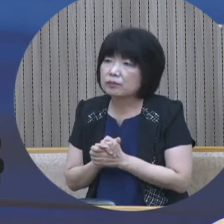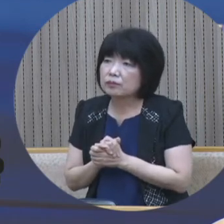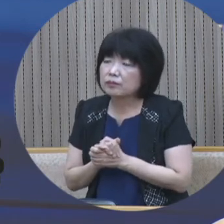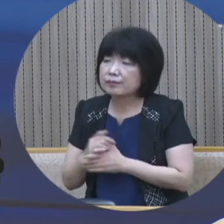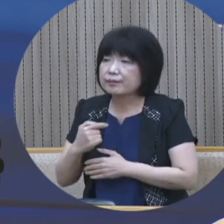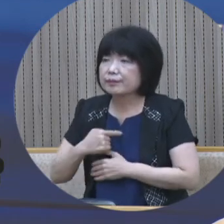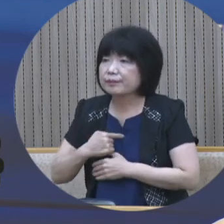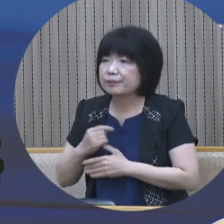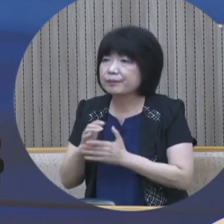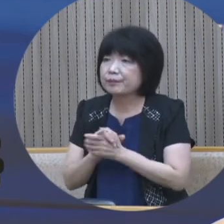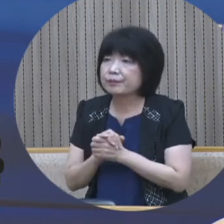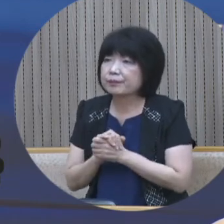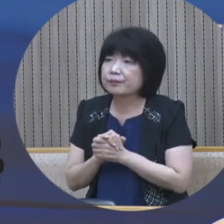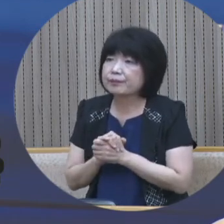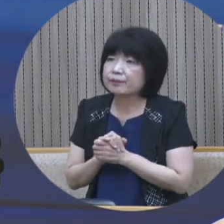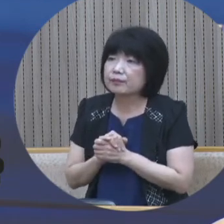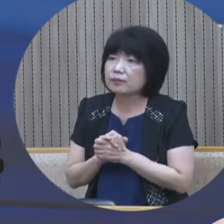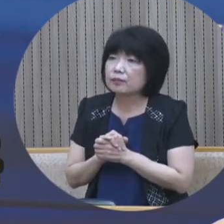제가